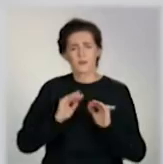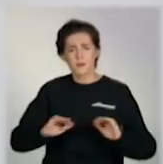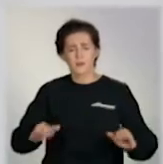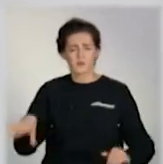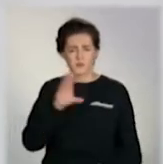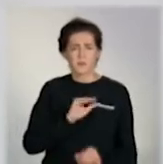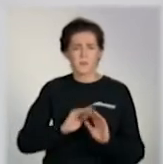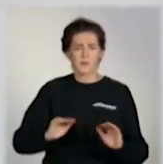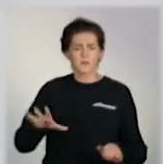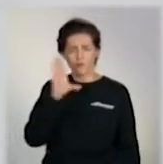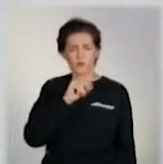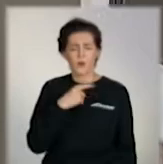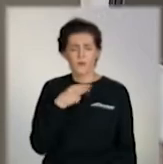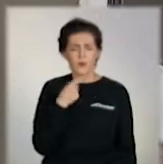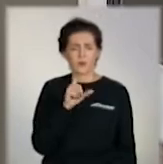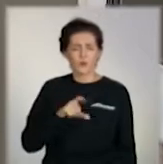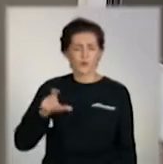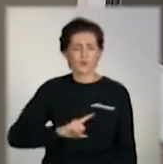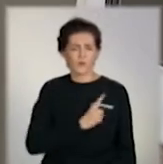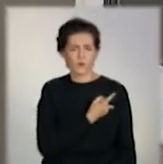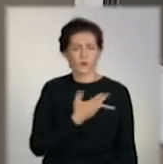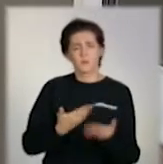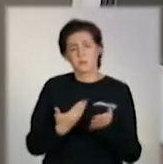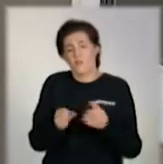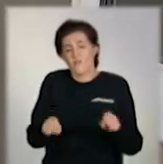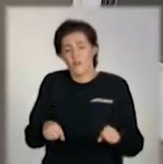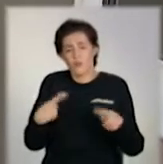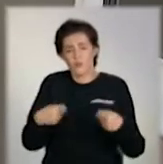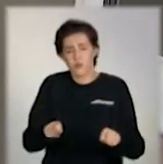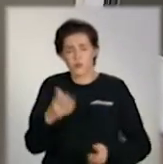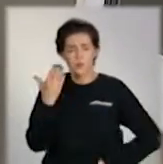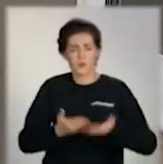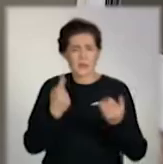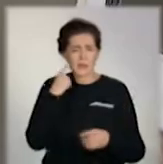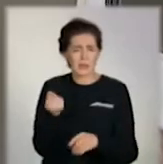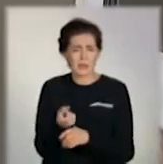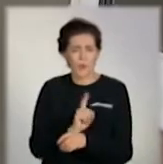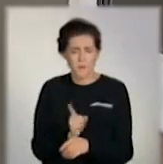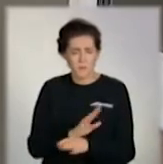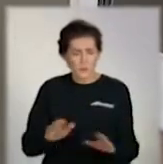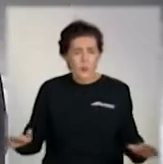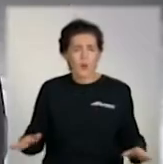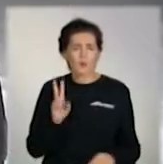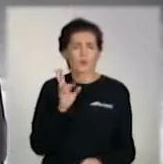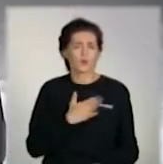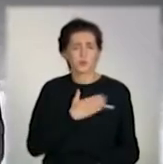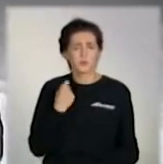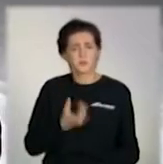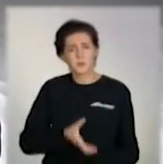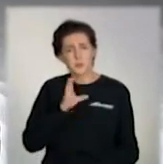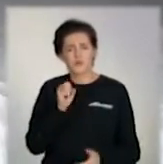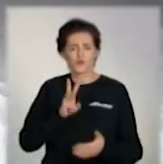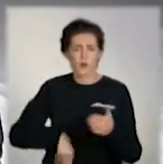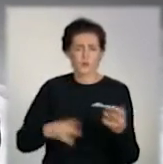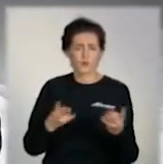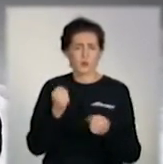містяни обурені діями незнайомців. На продажу бурсю, ну це бурсю, ну, як люди ненормальні, які люблять випити. Штраф, відробітки,